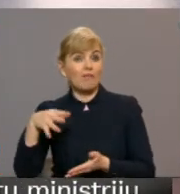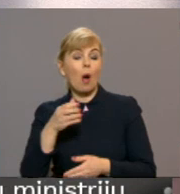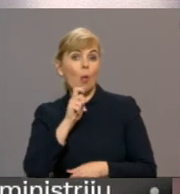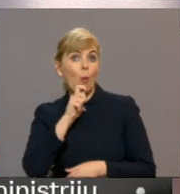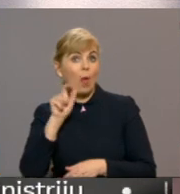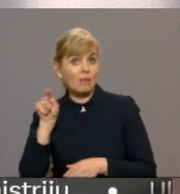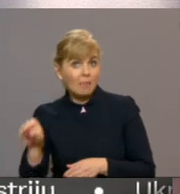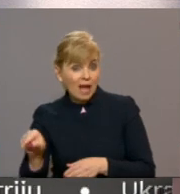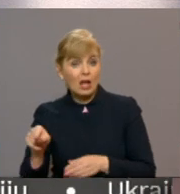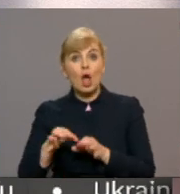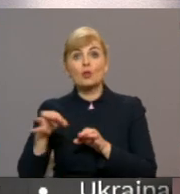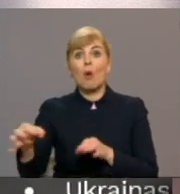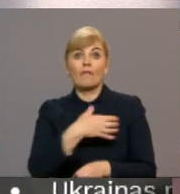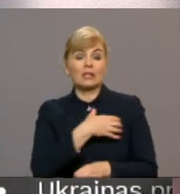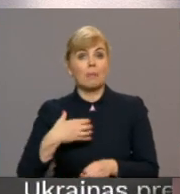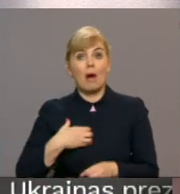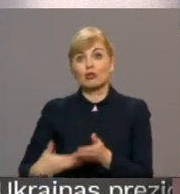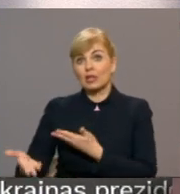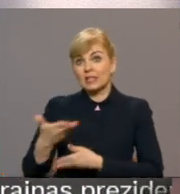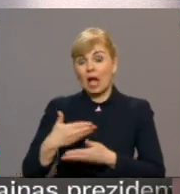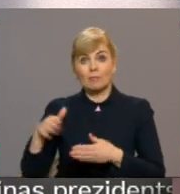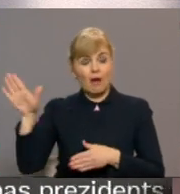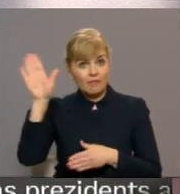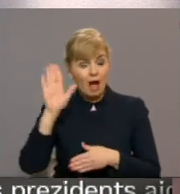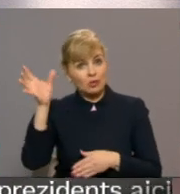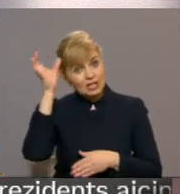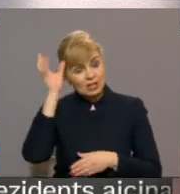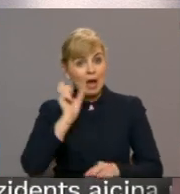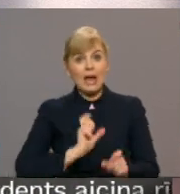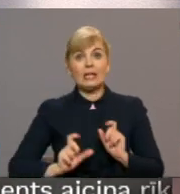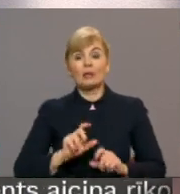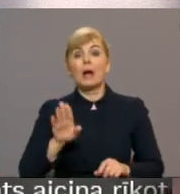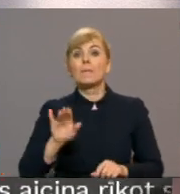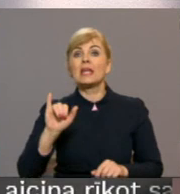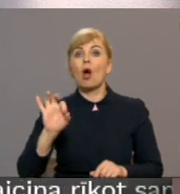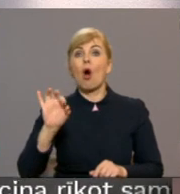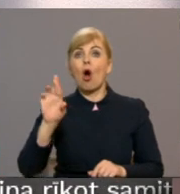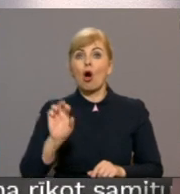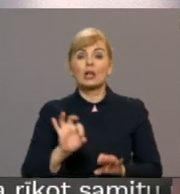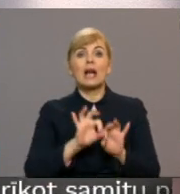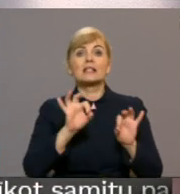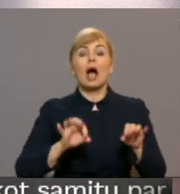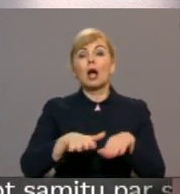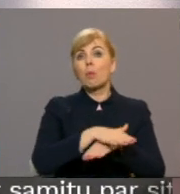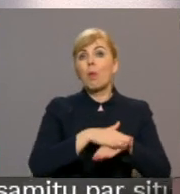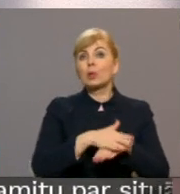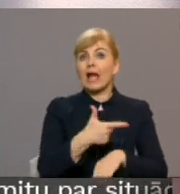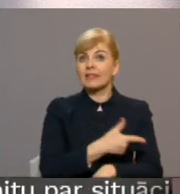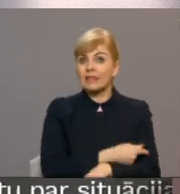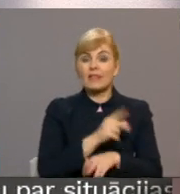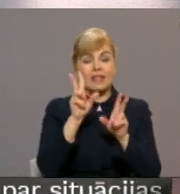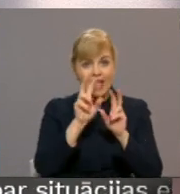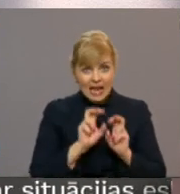pusē, šo novadu pašvaldības sadarbībā ar Valsts zinātnisko institūtu Bior šodien sāka pūļa testēšanu. Tās